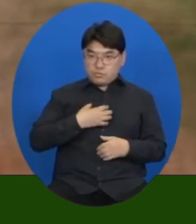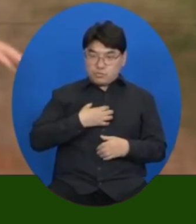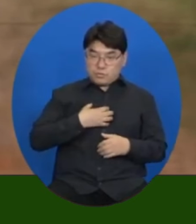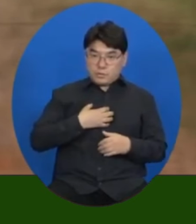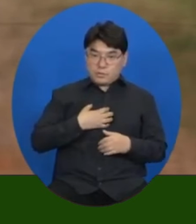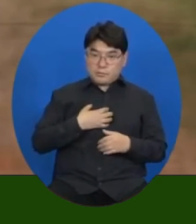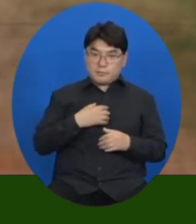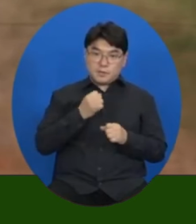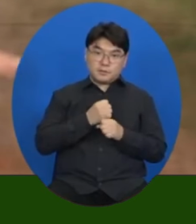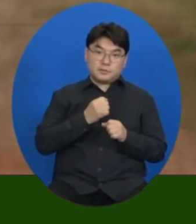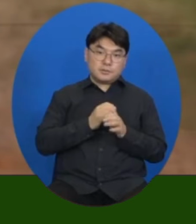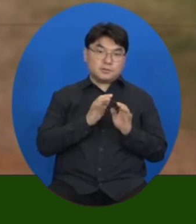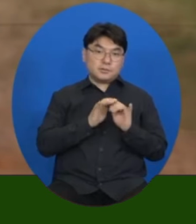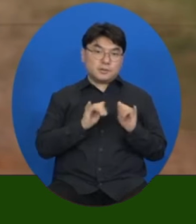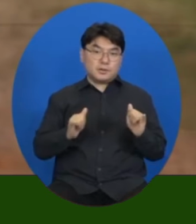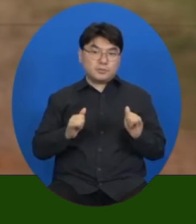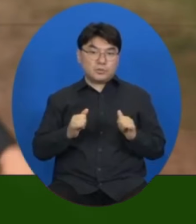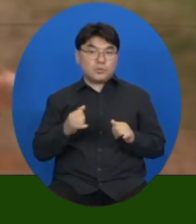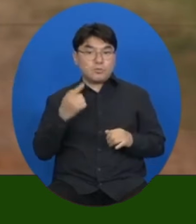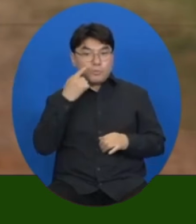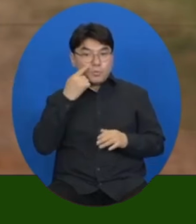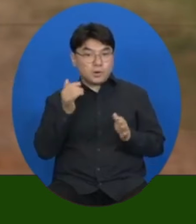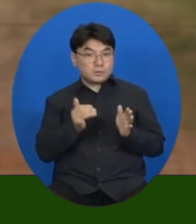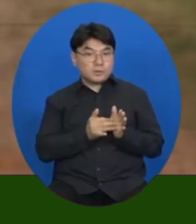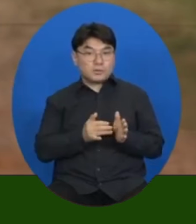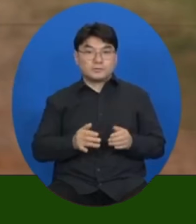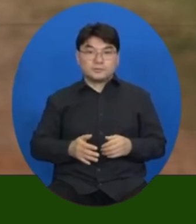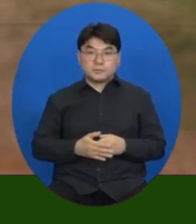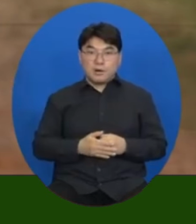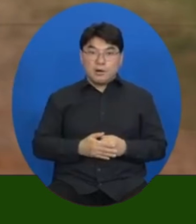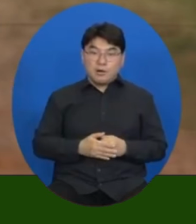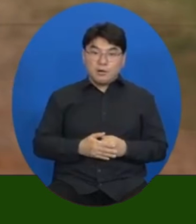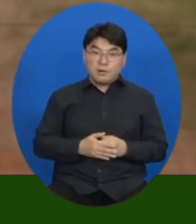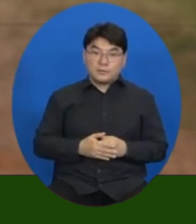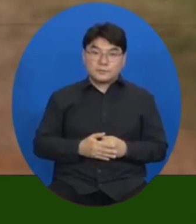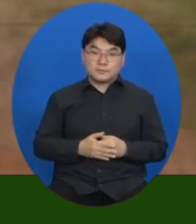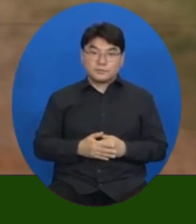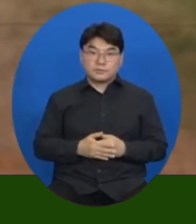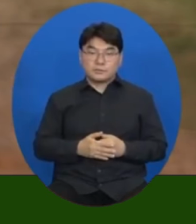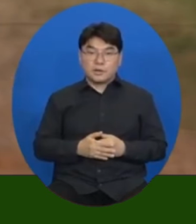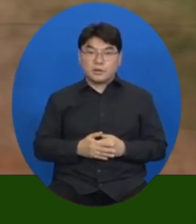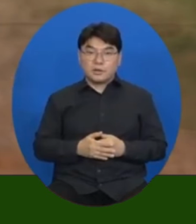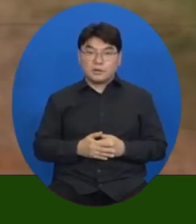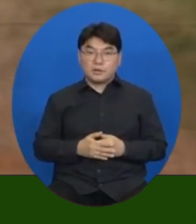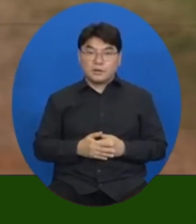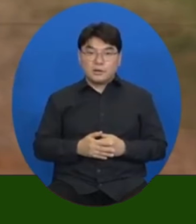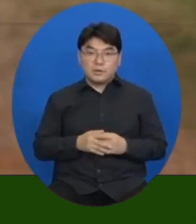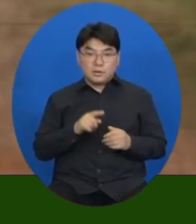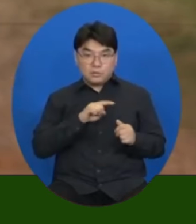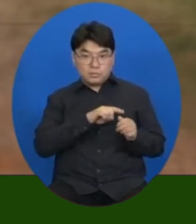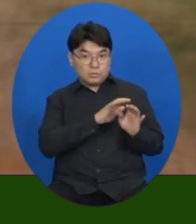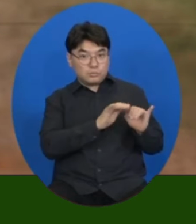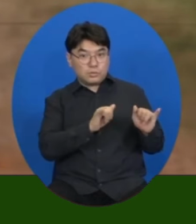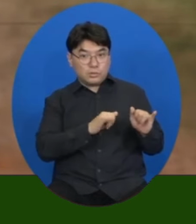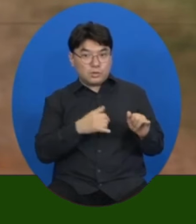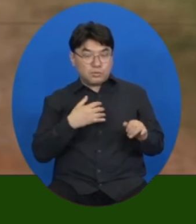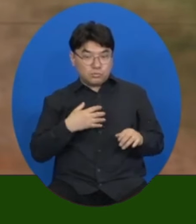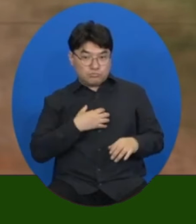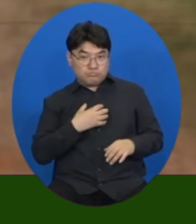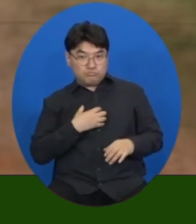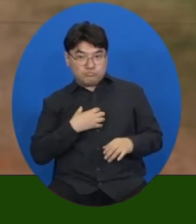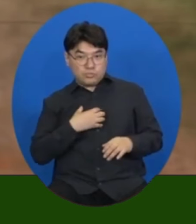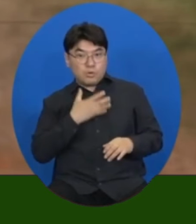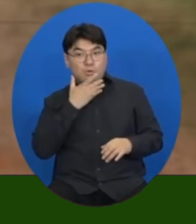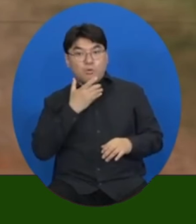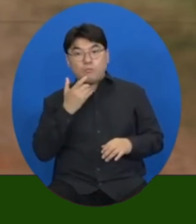어떤 당의 형성이 된 거 아니에요 지금 정치적인 세이 그냥 하룻밤에 생긴 거 아니에요 어 이러다가 얘들이 우를 위협 거 아니야 그니까 복음을